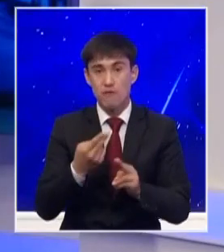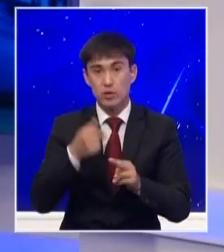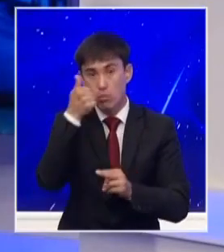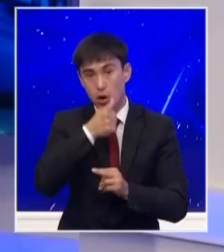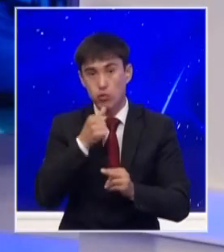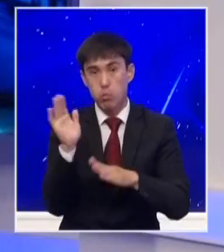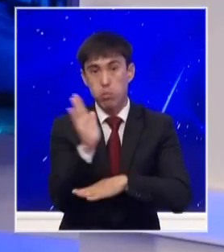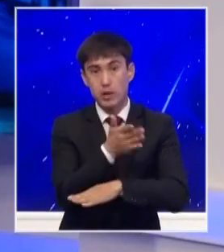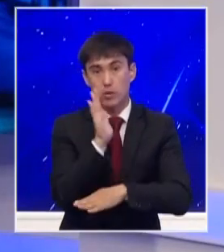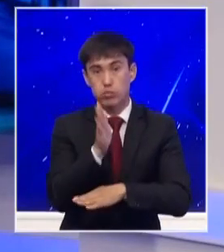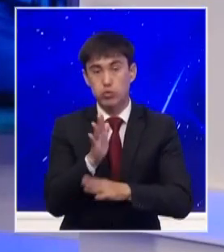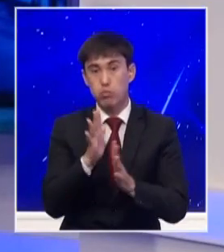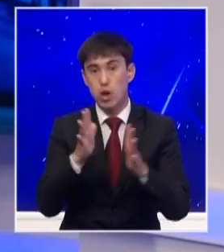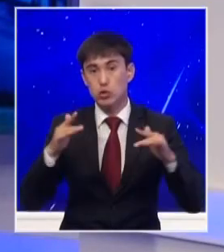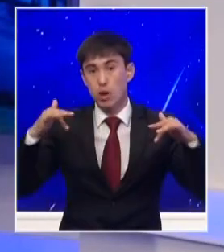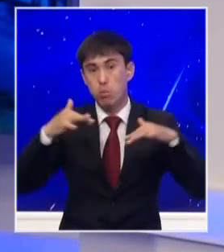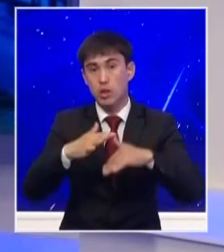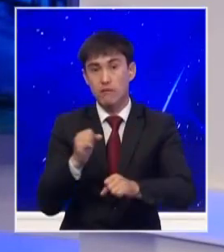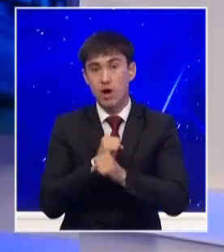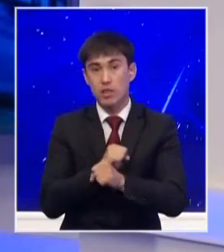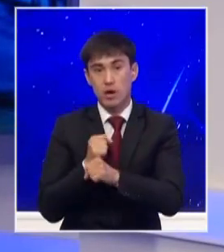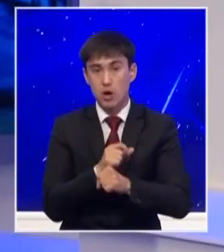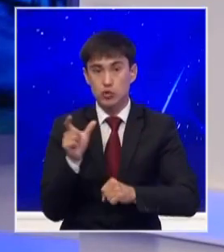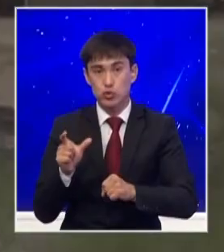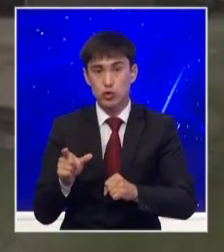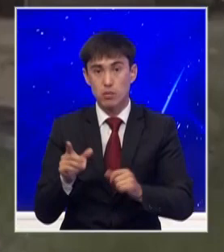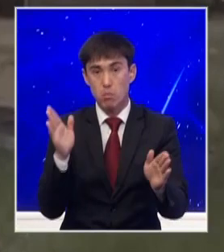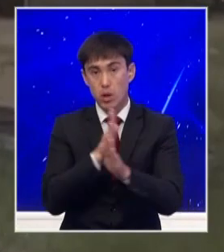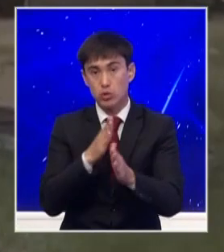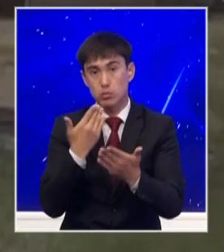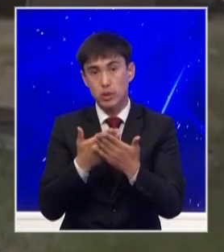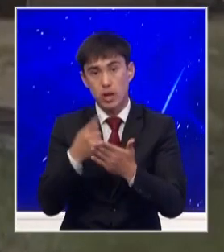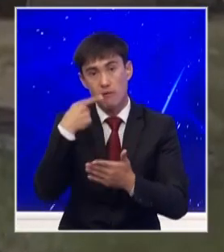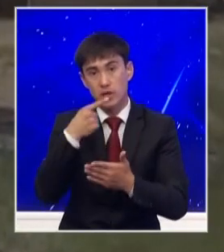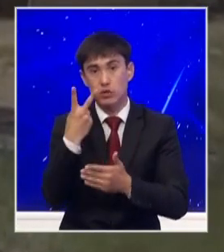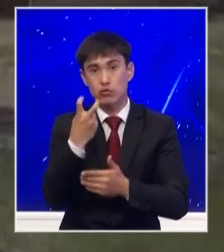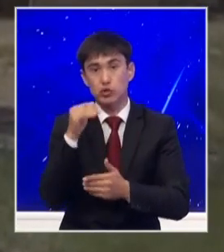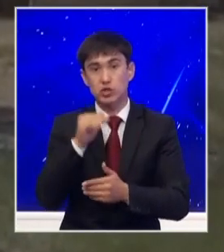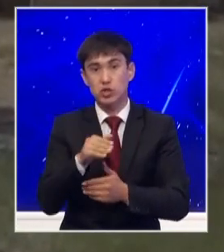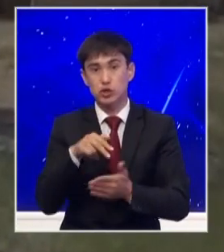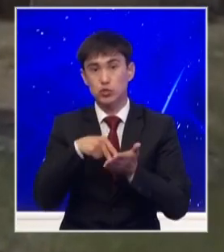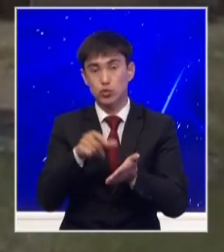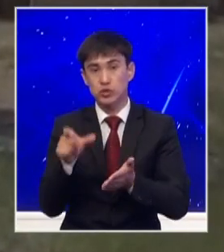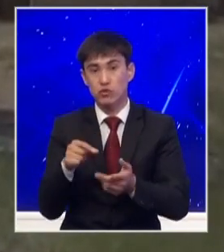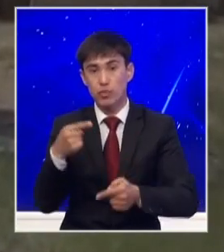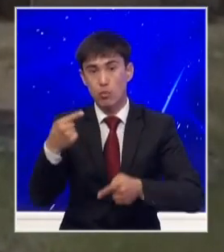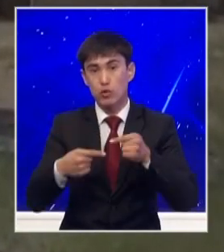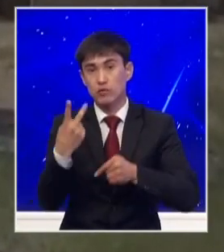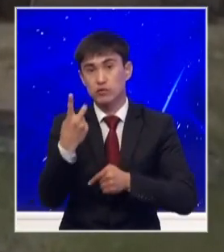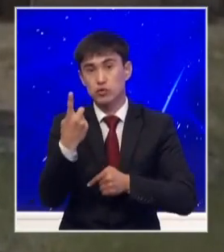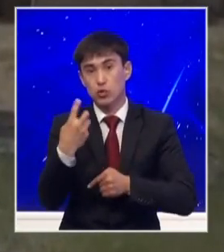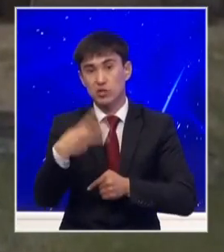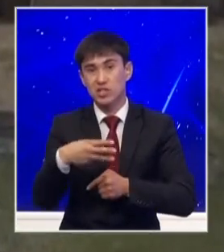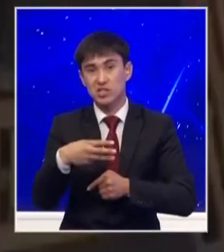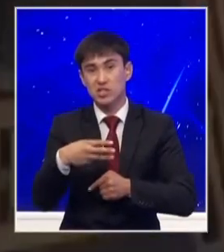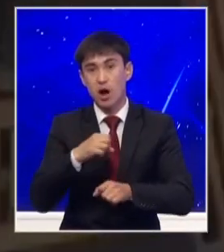году в парке ожидают большой наплыв отдыхающих. Прогнозные данные говорят о 200 тысячах туристов против 130